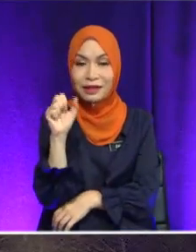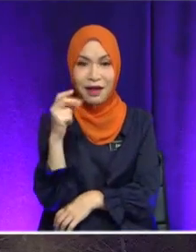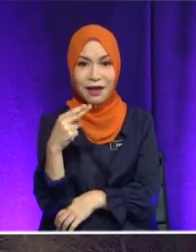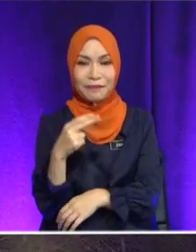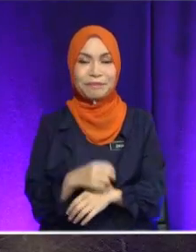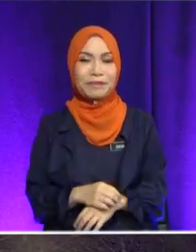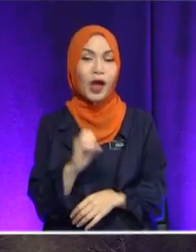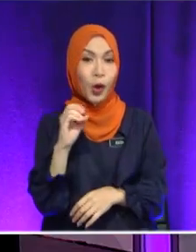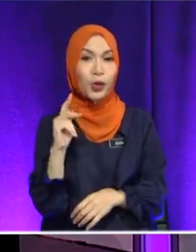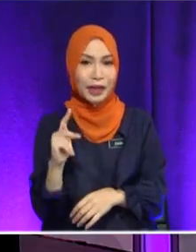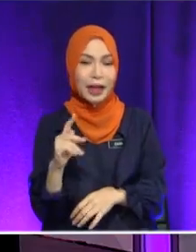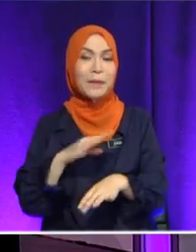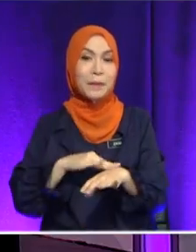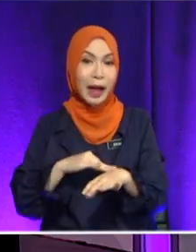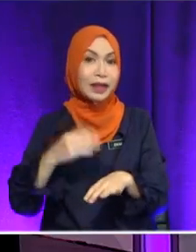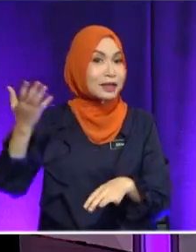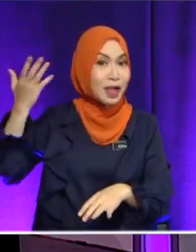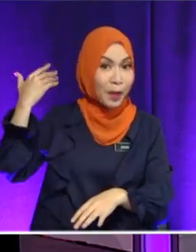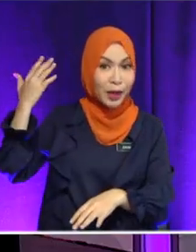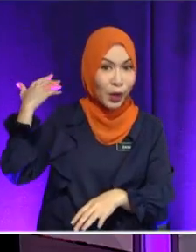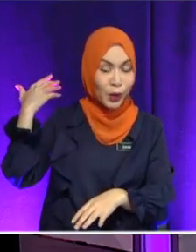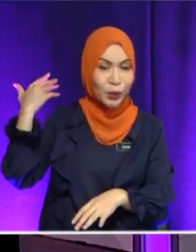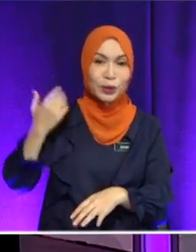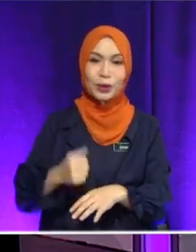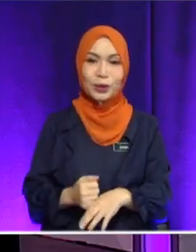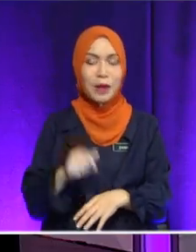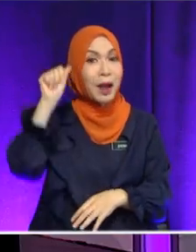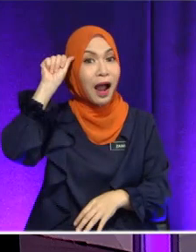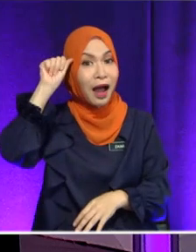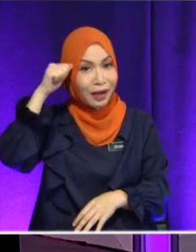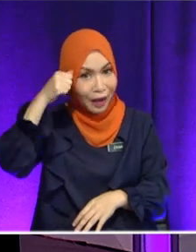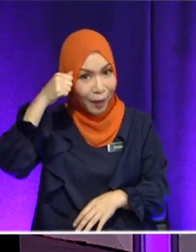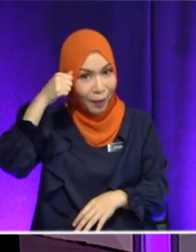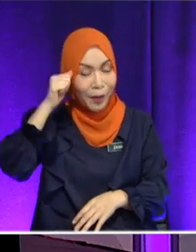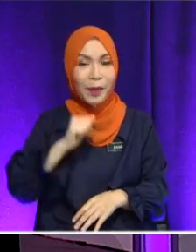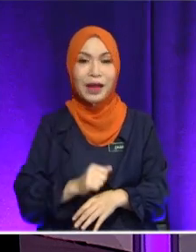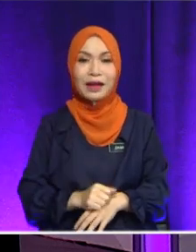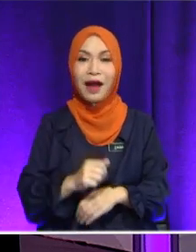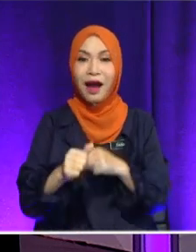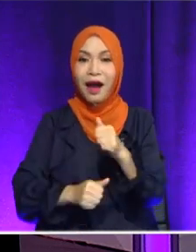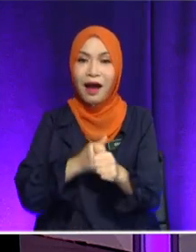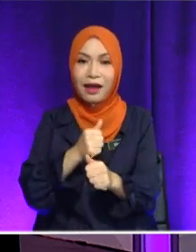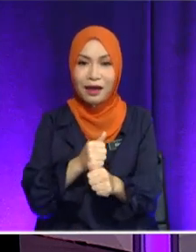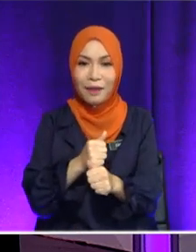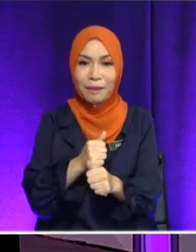pelukis pada zaman ini gue anggapan bahwa alam semesta